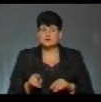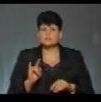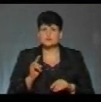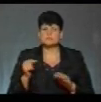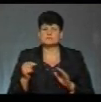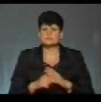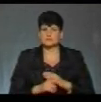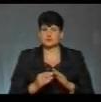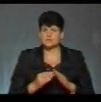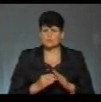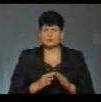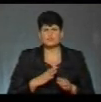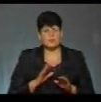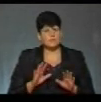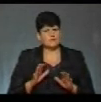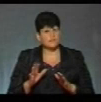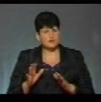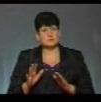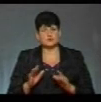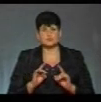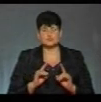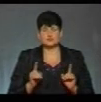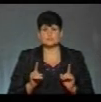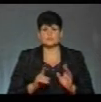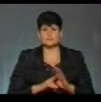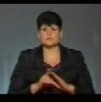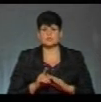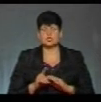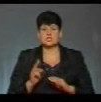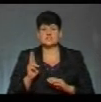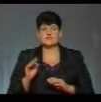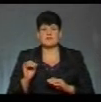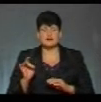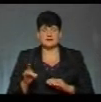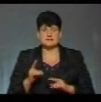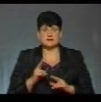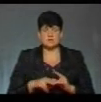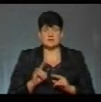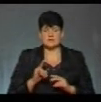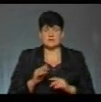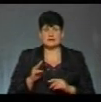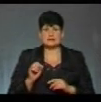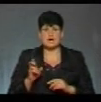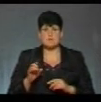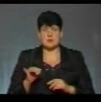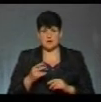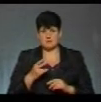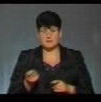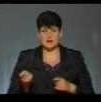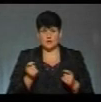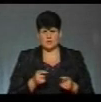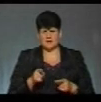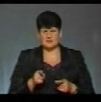проживання. Бували випадки, коли, особливо навчальний рік, четвер закінчилося, приносить табель дитина до школи, і там десь оцінки не